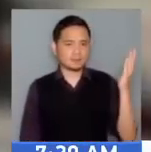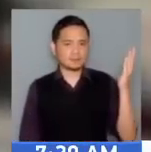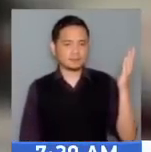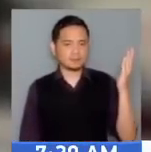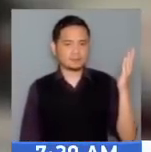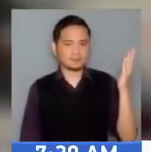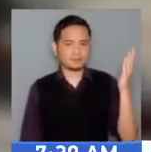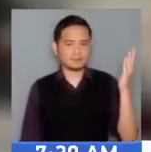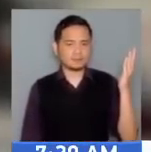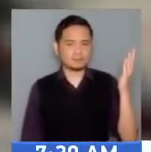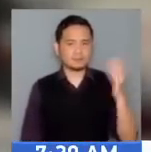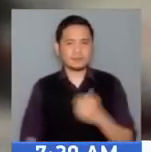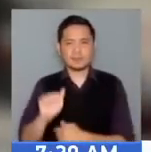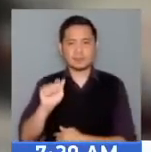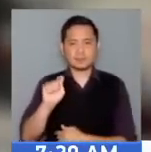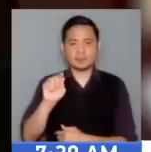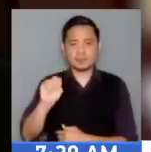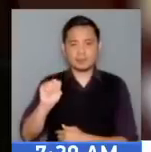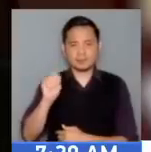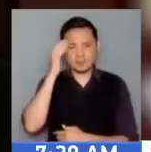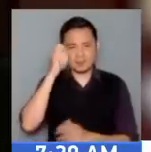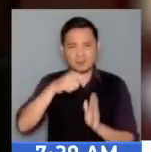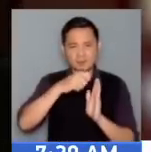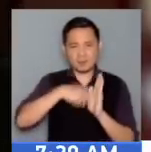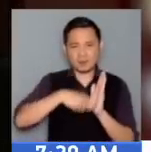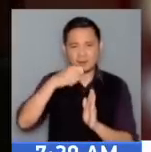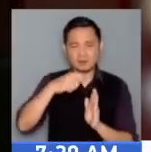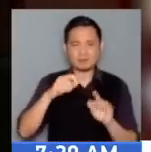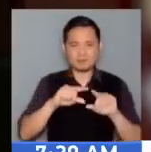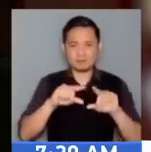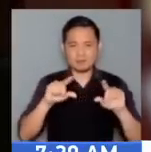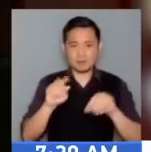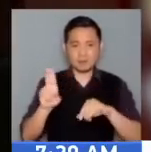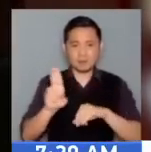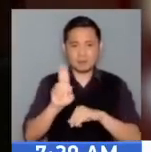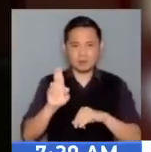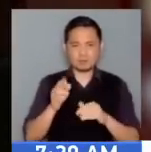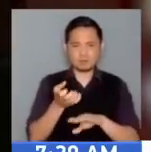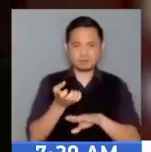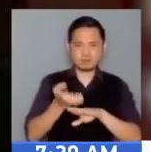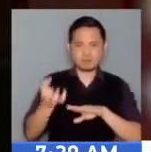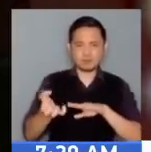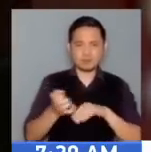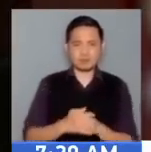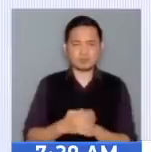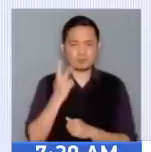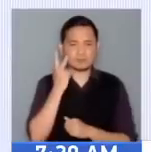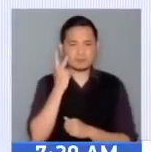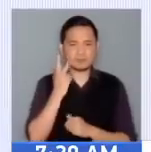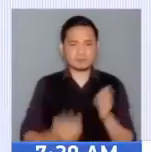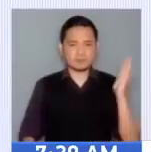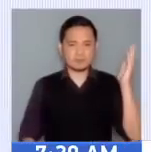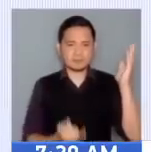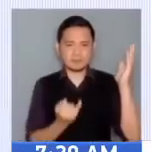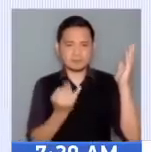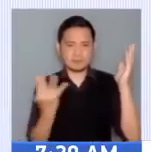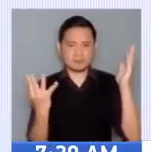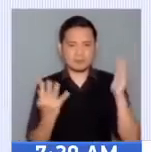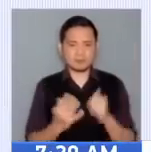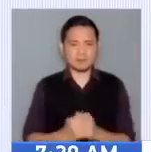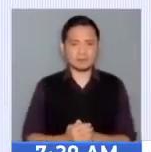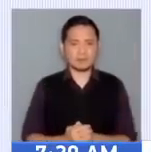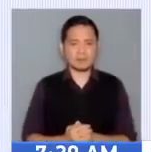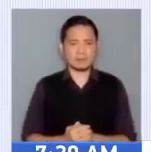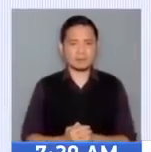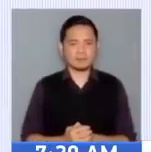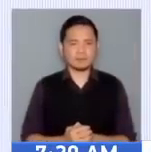credit card fraud, 625 na ngayong taon, 241 na kaso lang noong nakaraang taon. Dahil sa ang mga tao ngayon